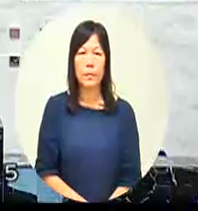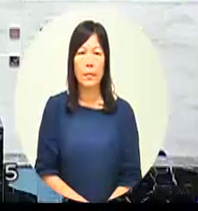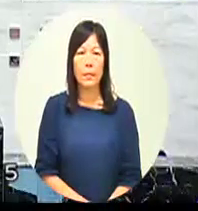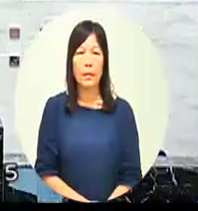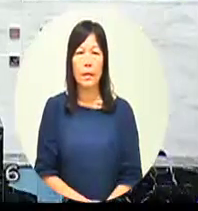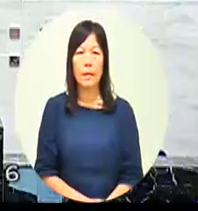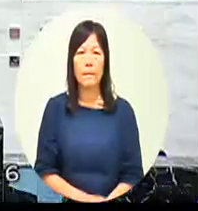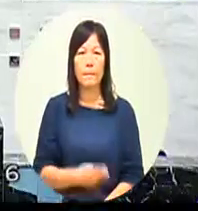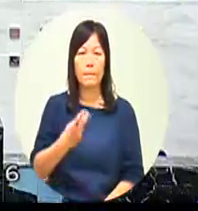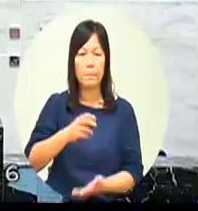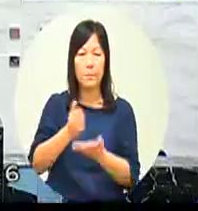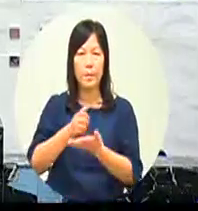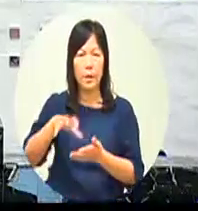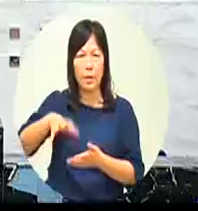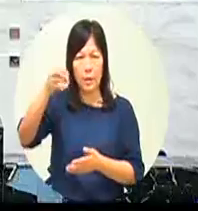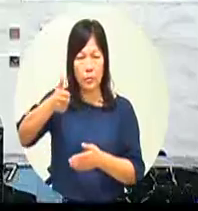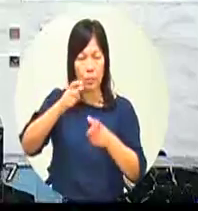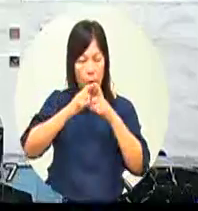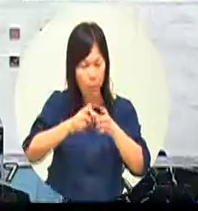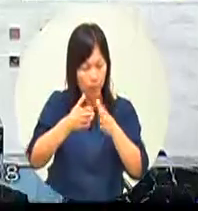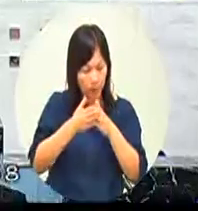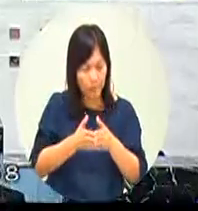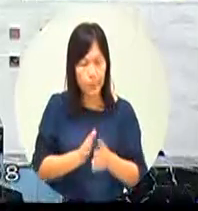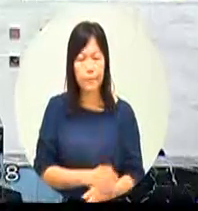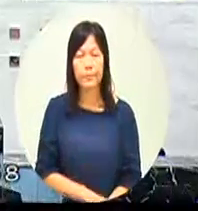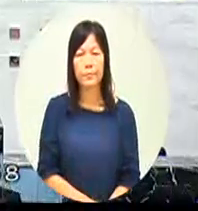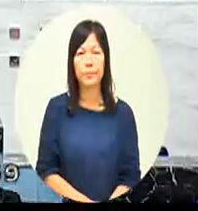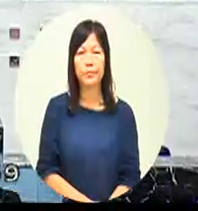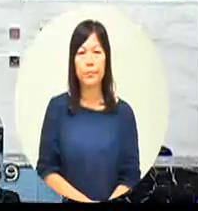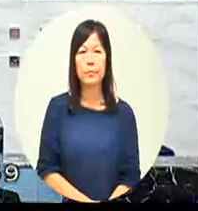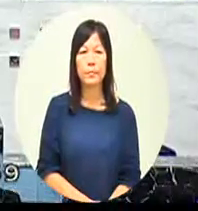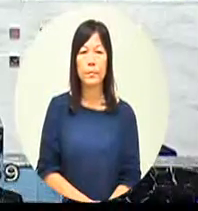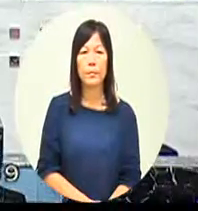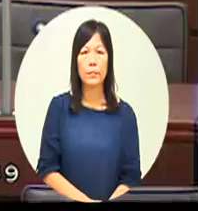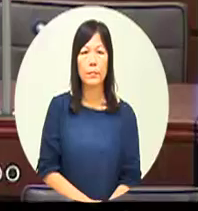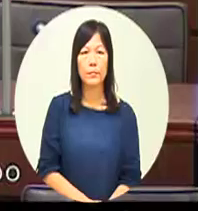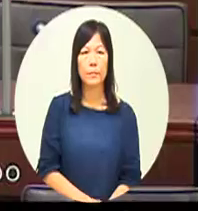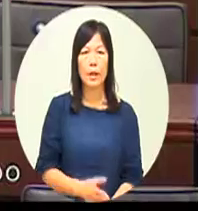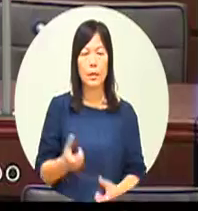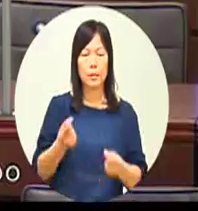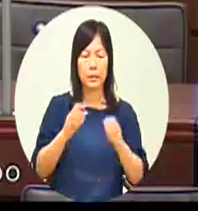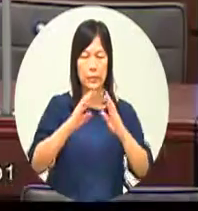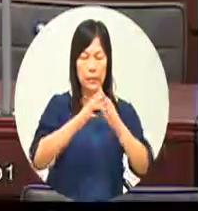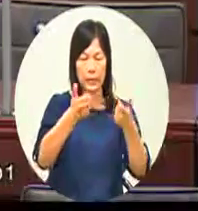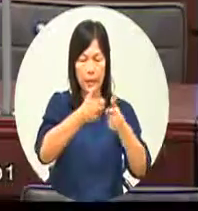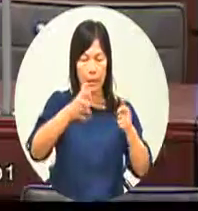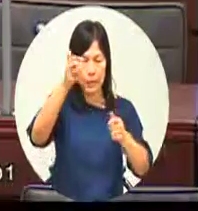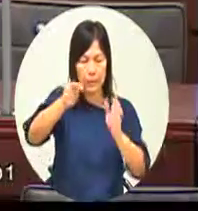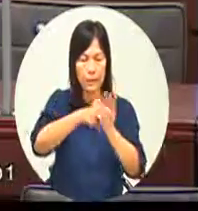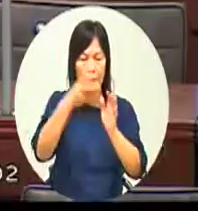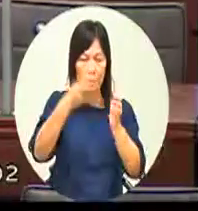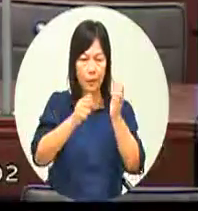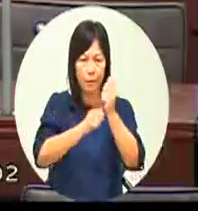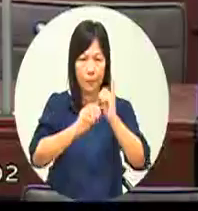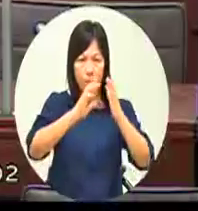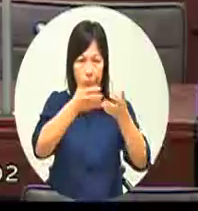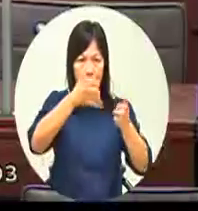要不要请他回答？请局长回答。 局长回答一下。 好，谢谢议长，谢谢副议长哈，这个